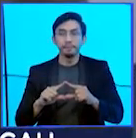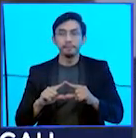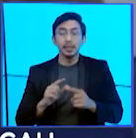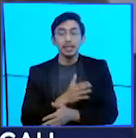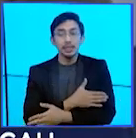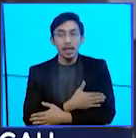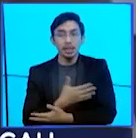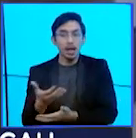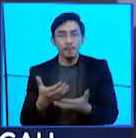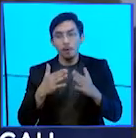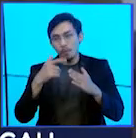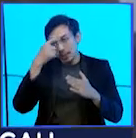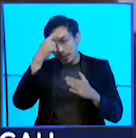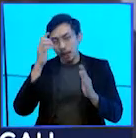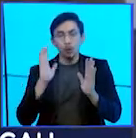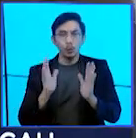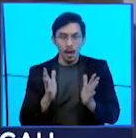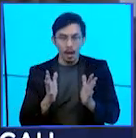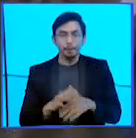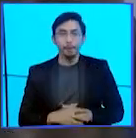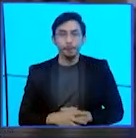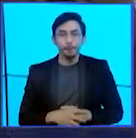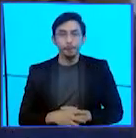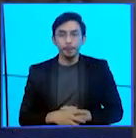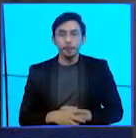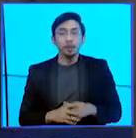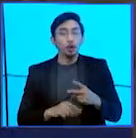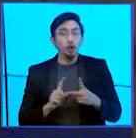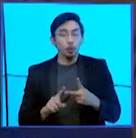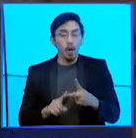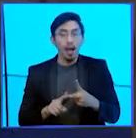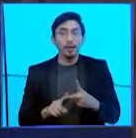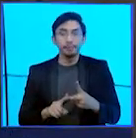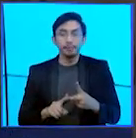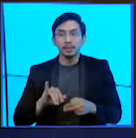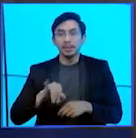Sakit Polri Palu. Yang kedua, Jaka Ramadan,